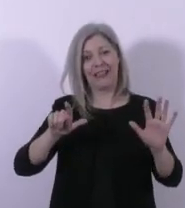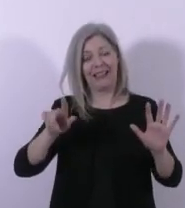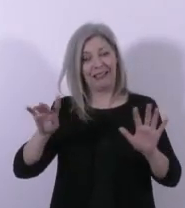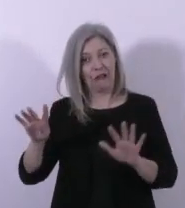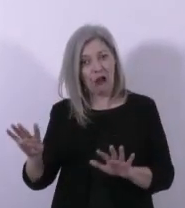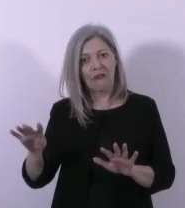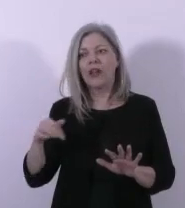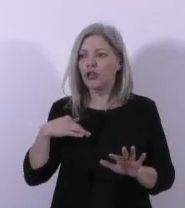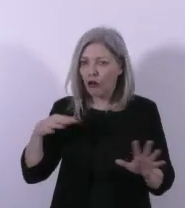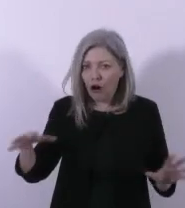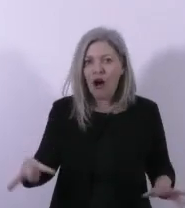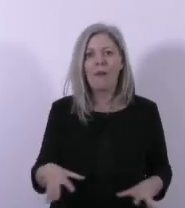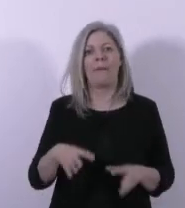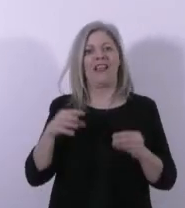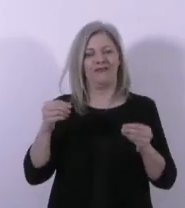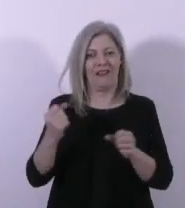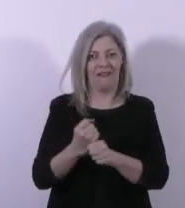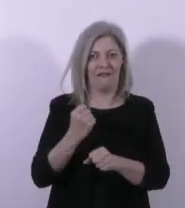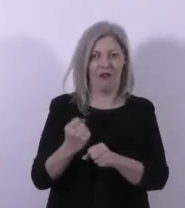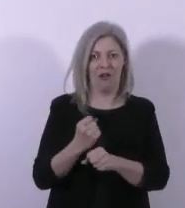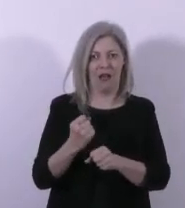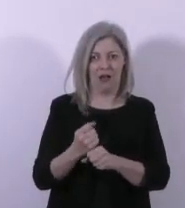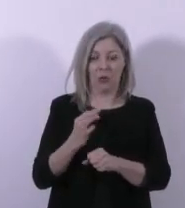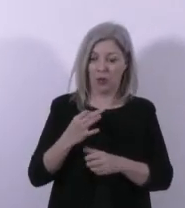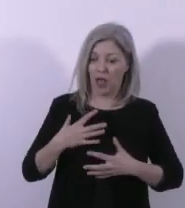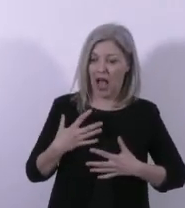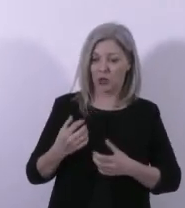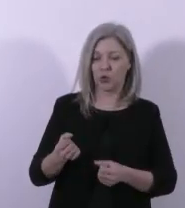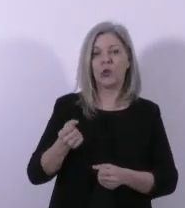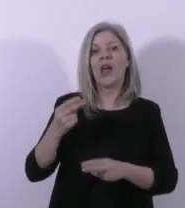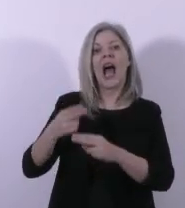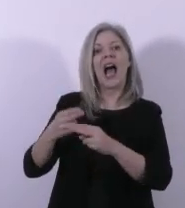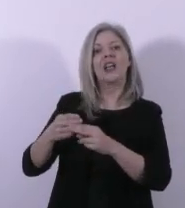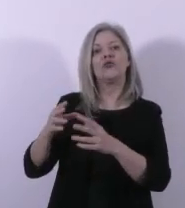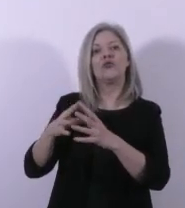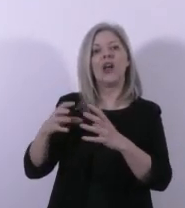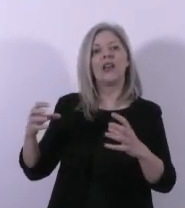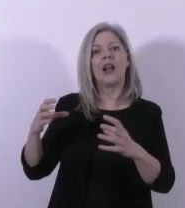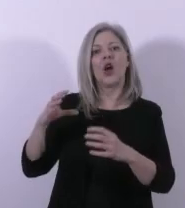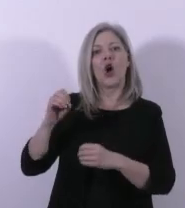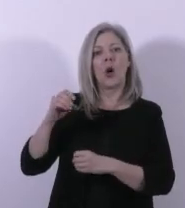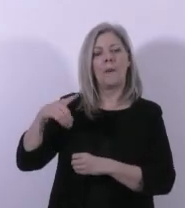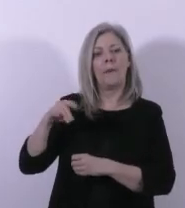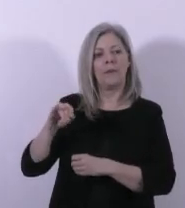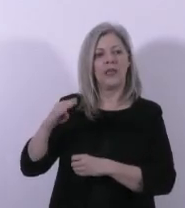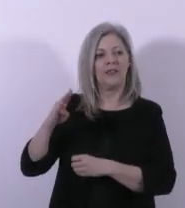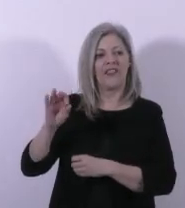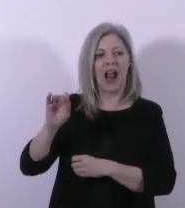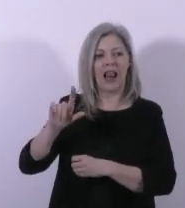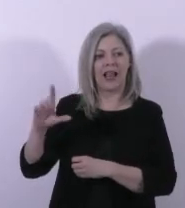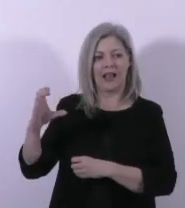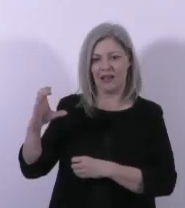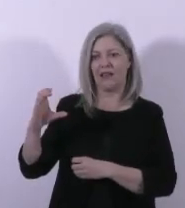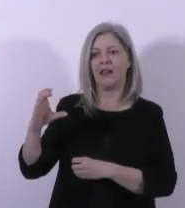iniziavo a lavorare. Venivo assunto presso le acciaierie del gruppo Falck, stabilimento acciai speciali